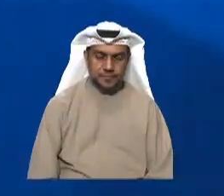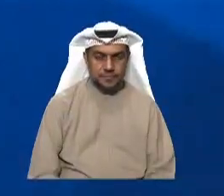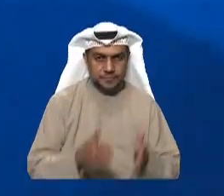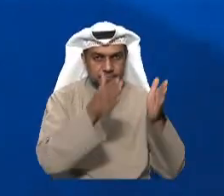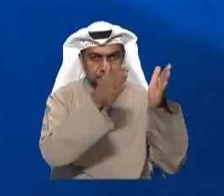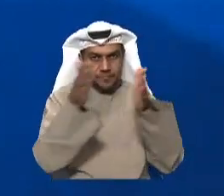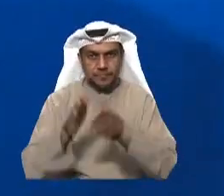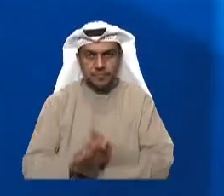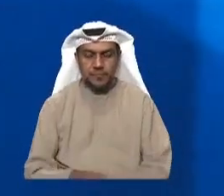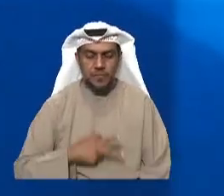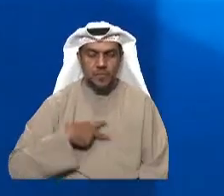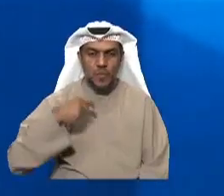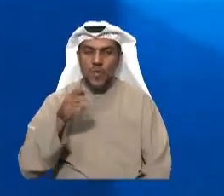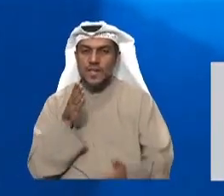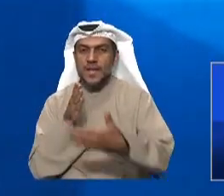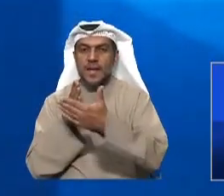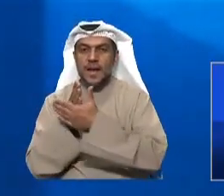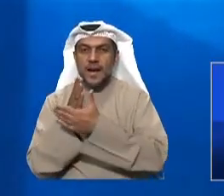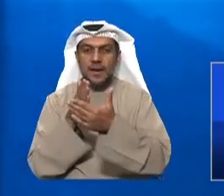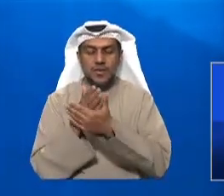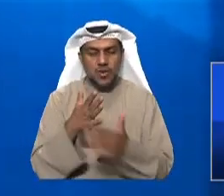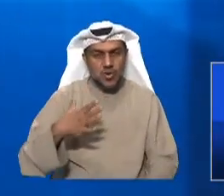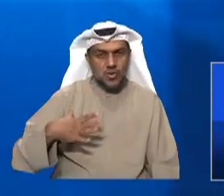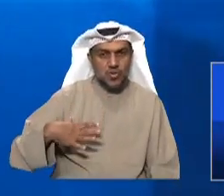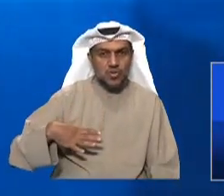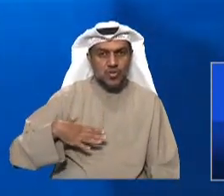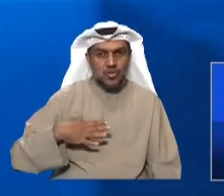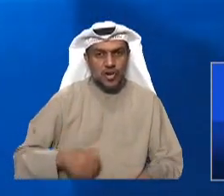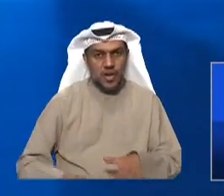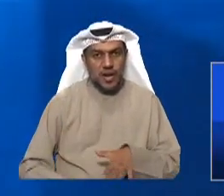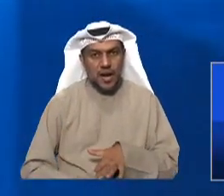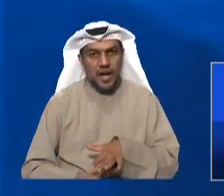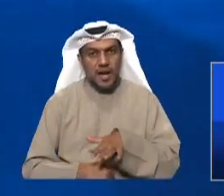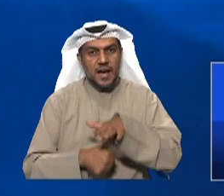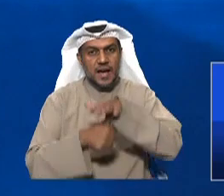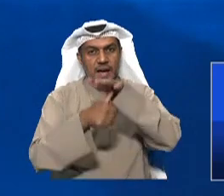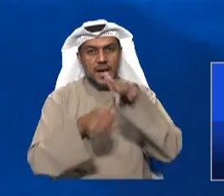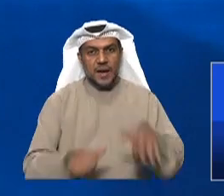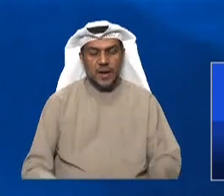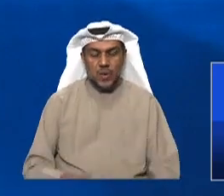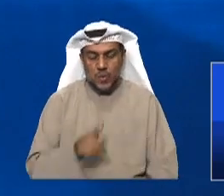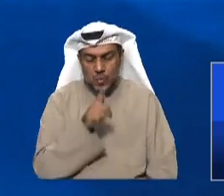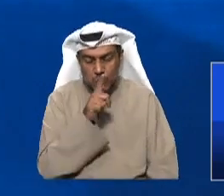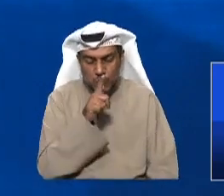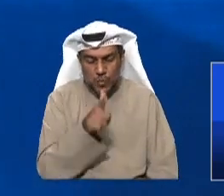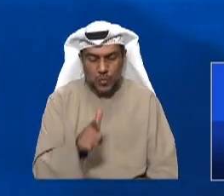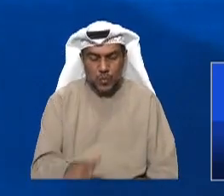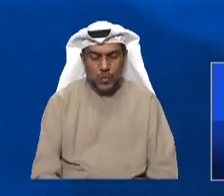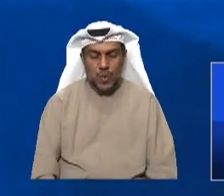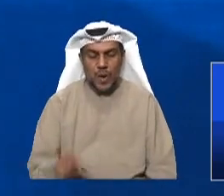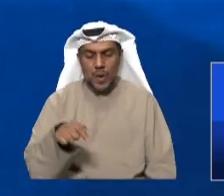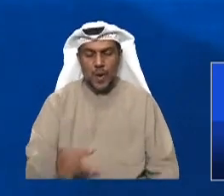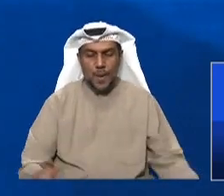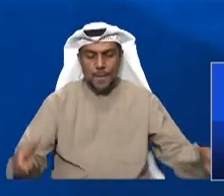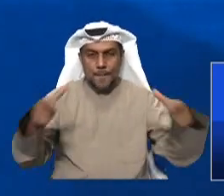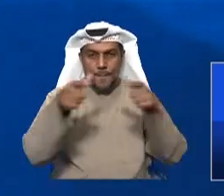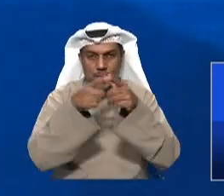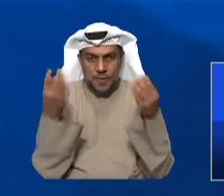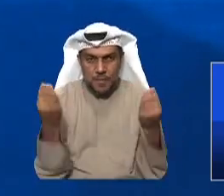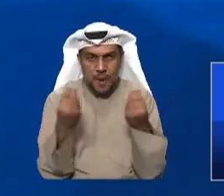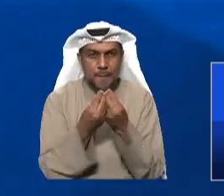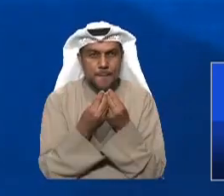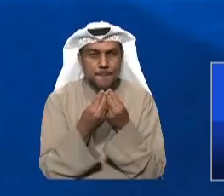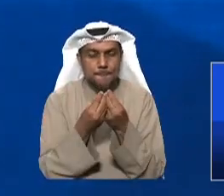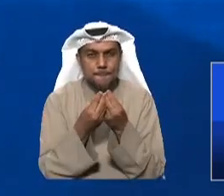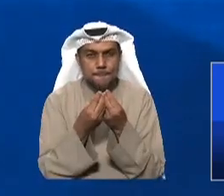اجتمع وزير الخارجية الشيخ سالم عبد الله الجابر الصباح اليوم في ديوان عام الوزارة مع مساعدي الوزير،